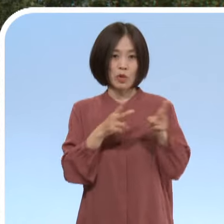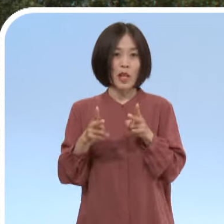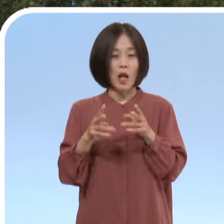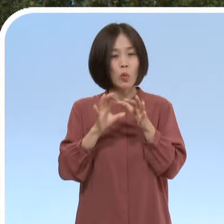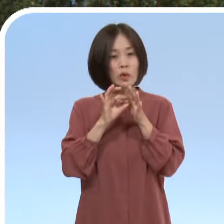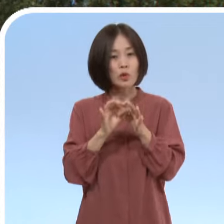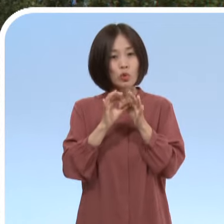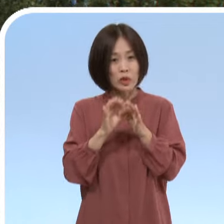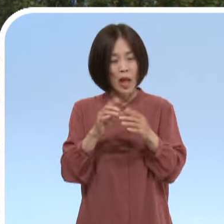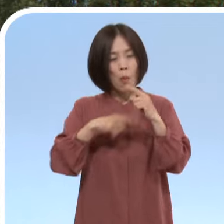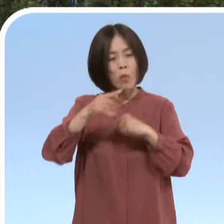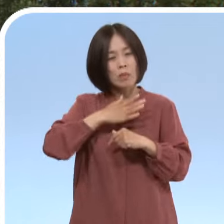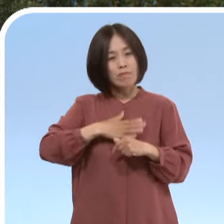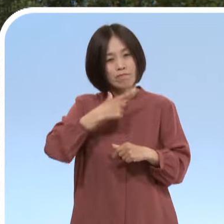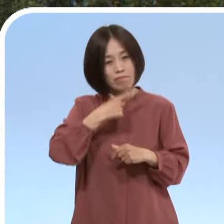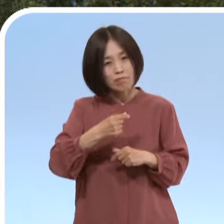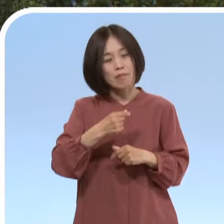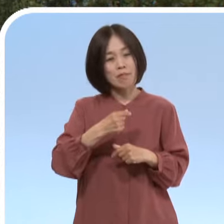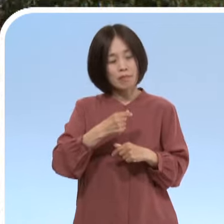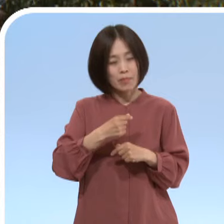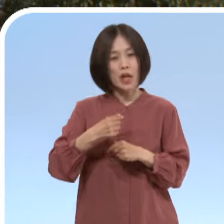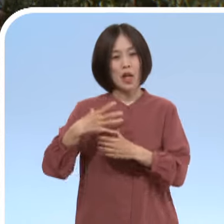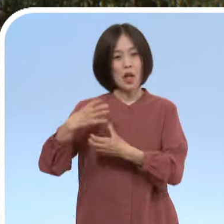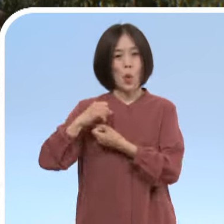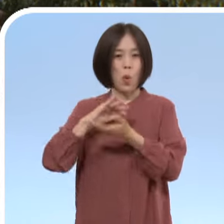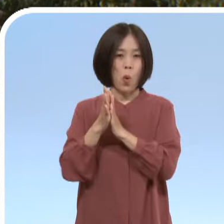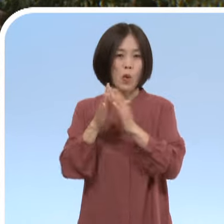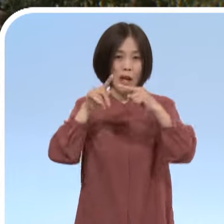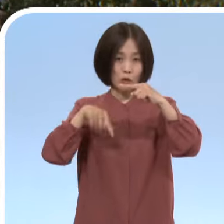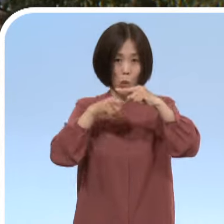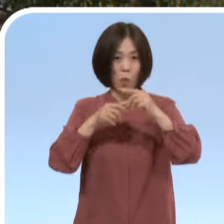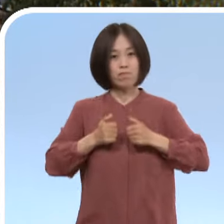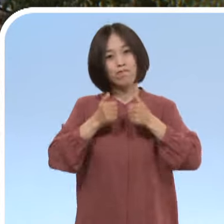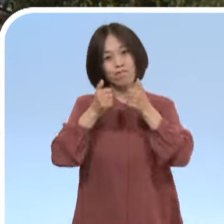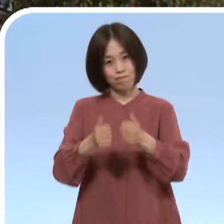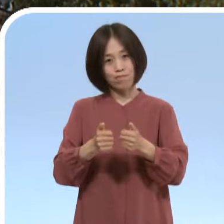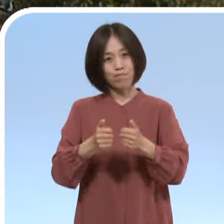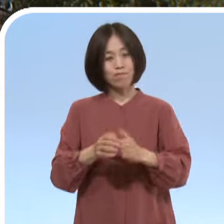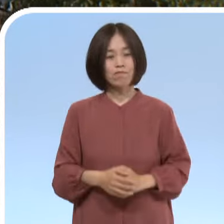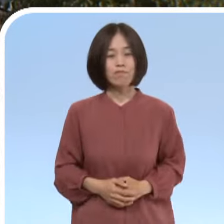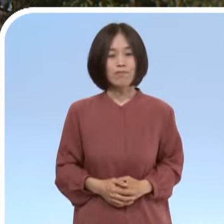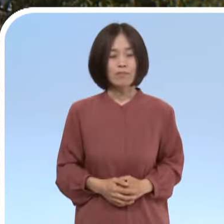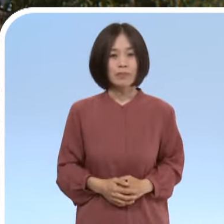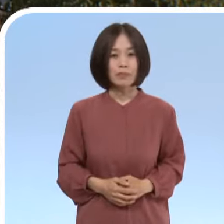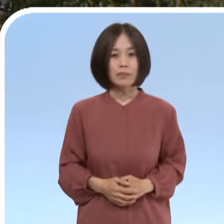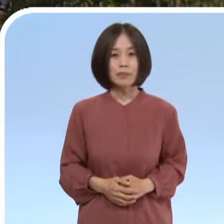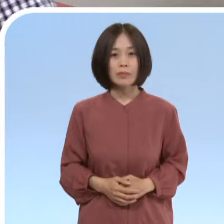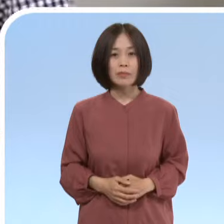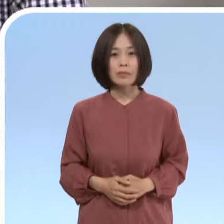パートナーシップ制度のことをもっと知りたいということで兵庫県庁へ。